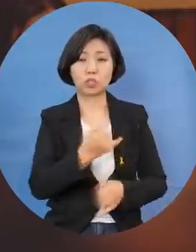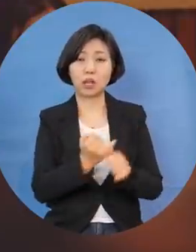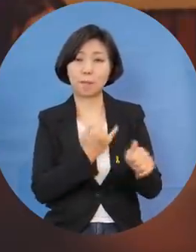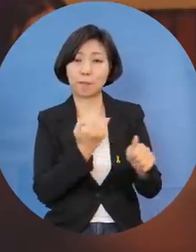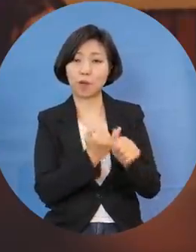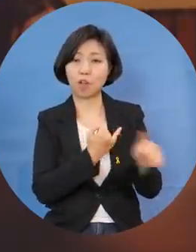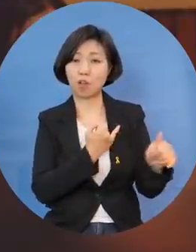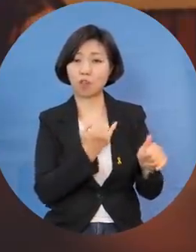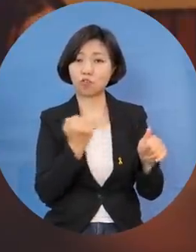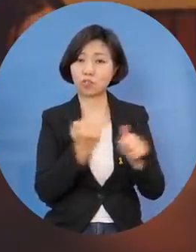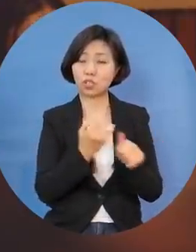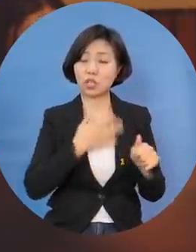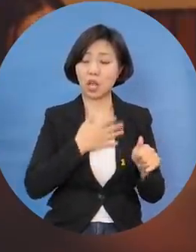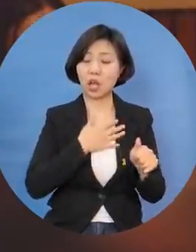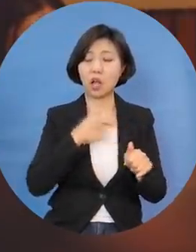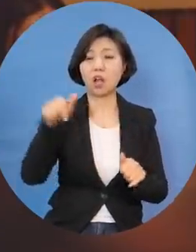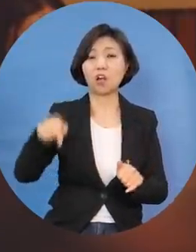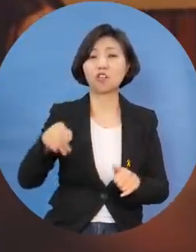궁합을 보시고는